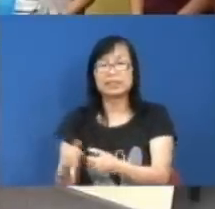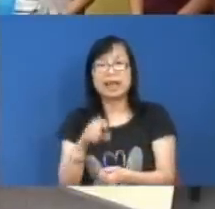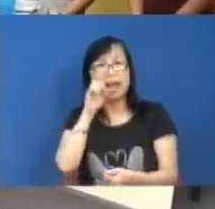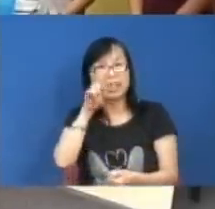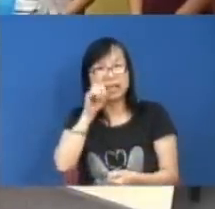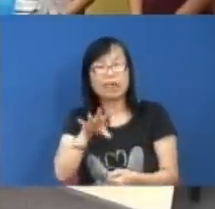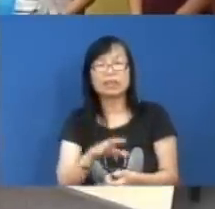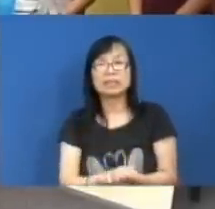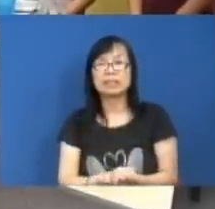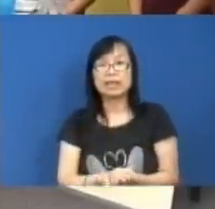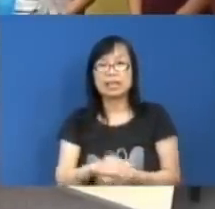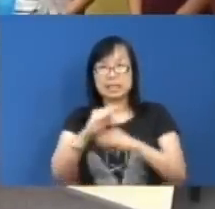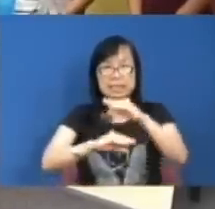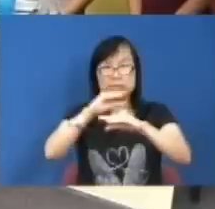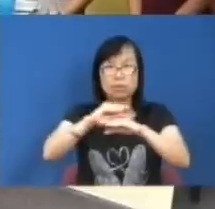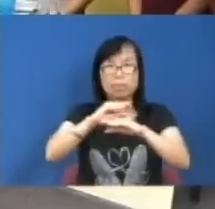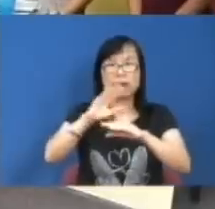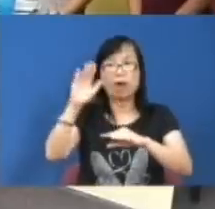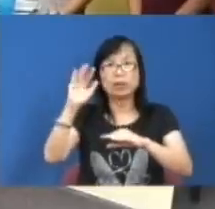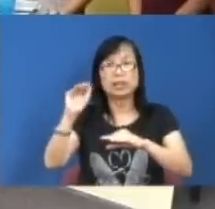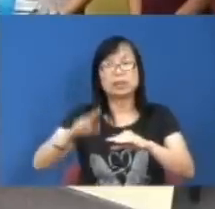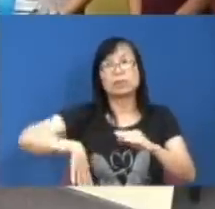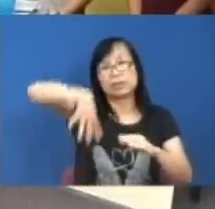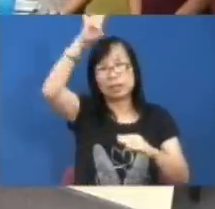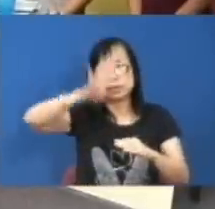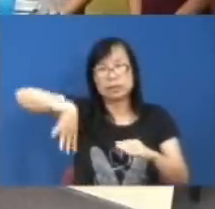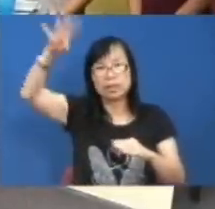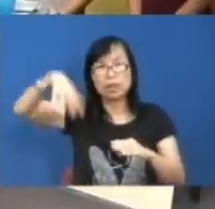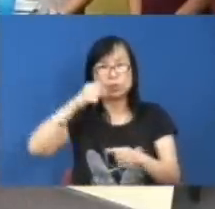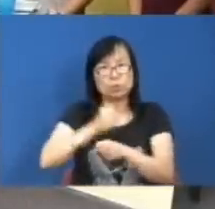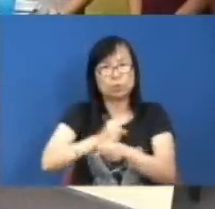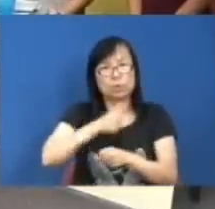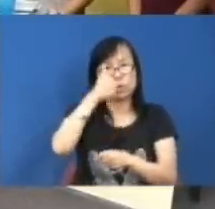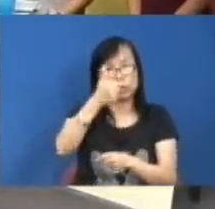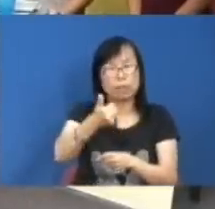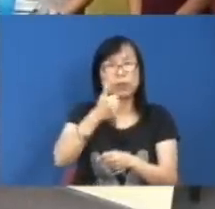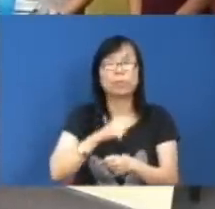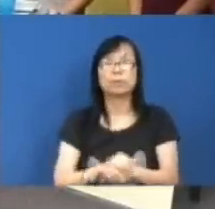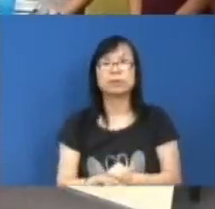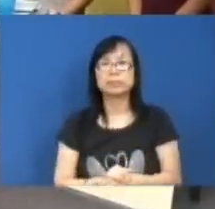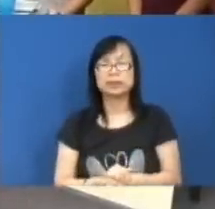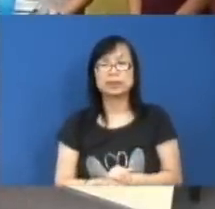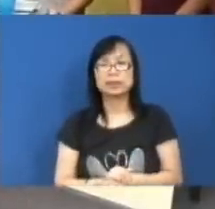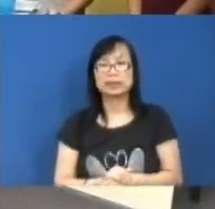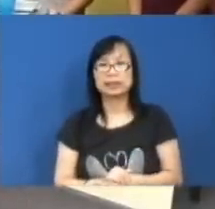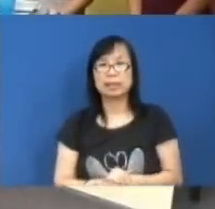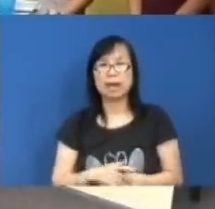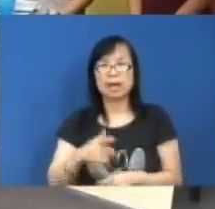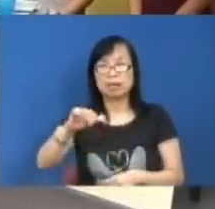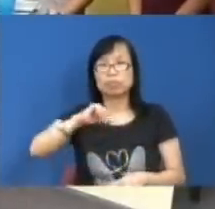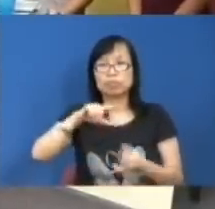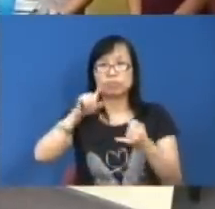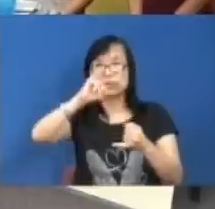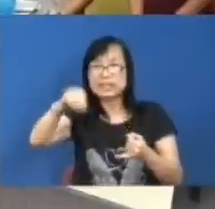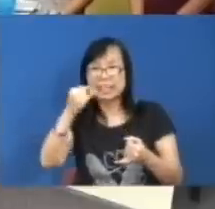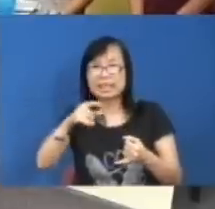解，即係呢個咁嘅建築物料可以用油漆，可亦都可以做到一個好好嘅作用啊。咁啊，浩積總結一下